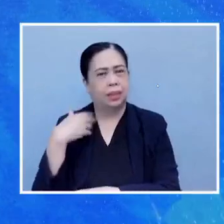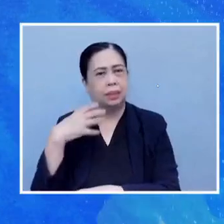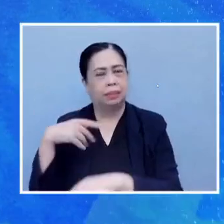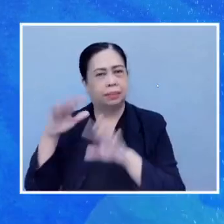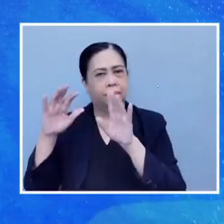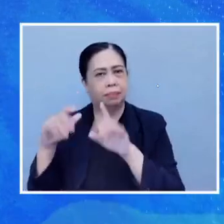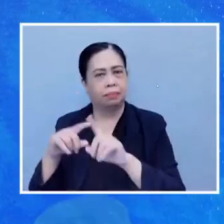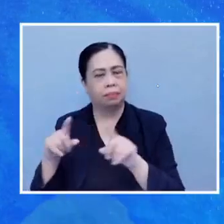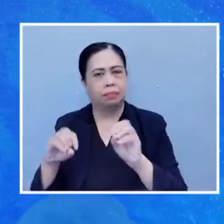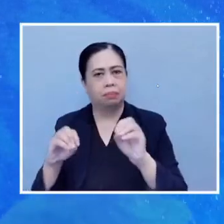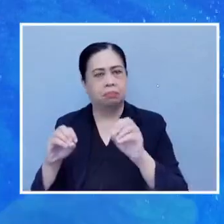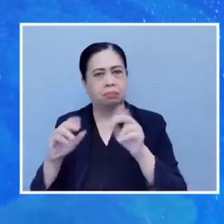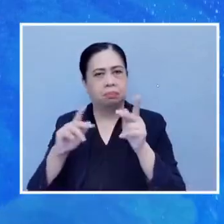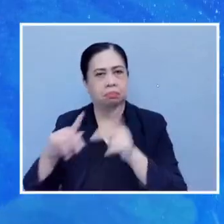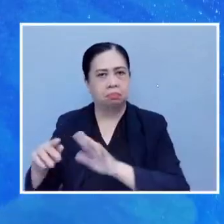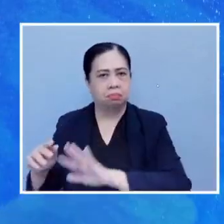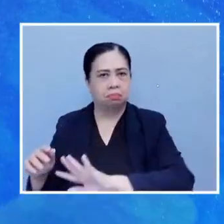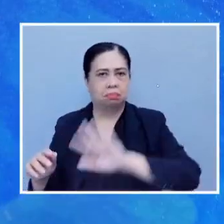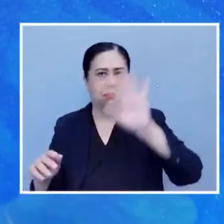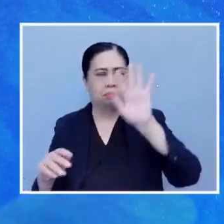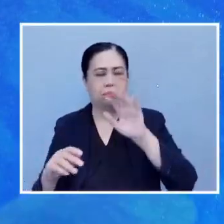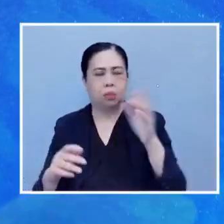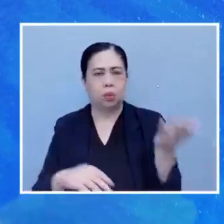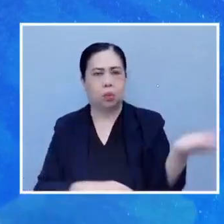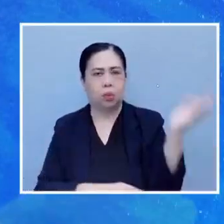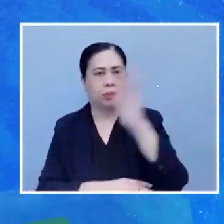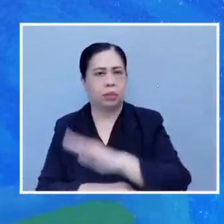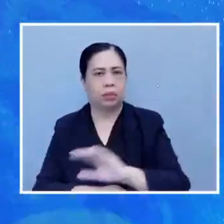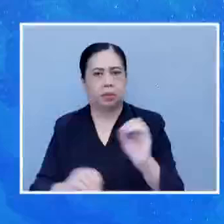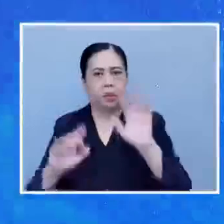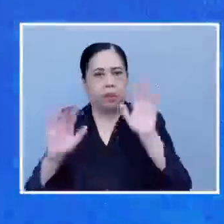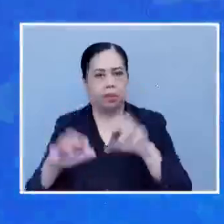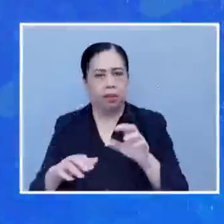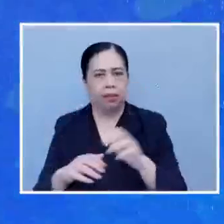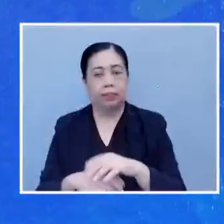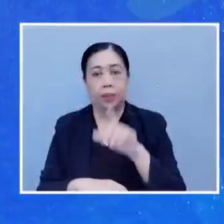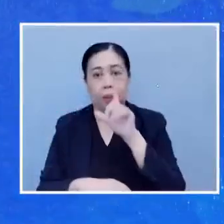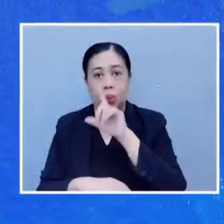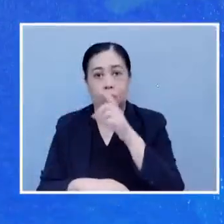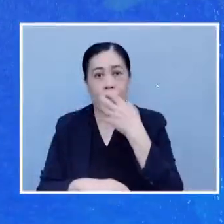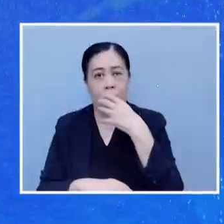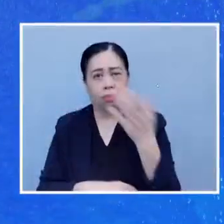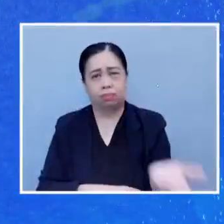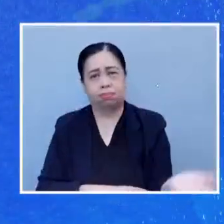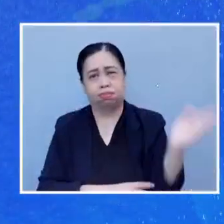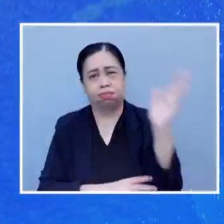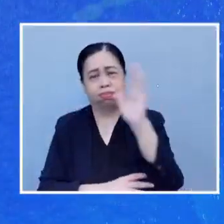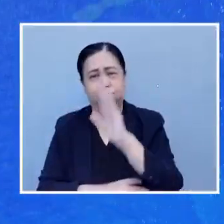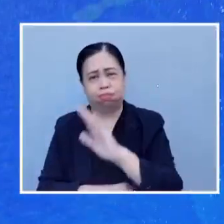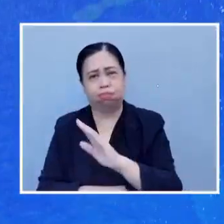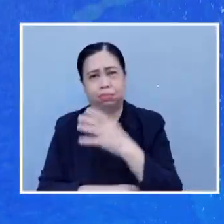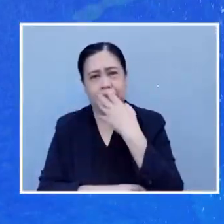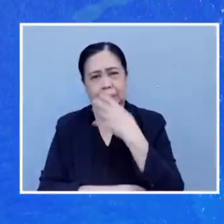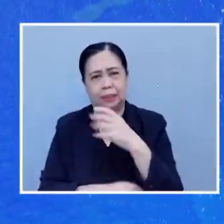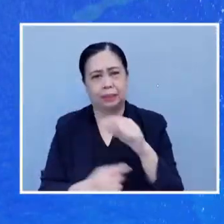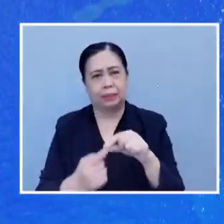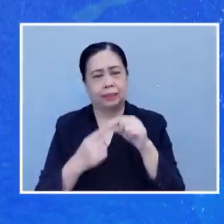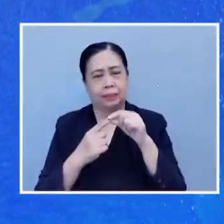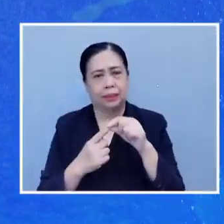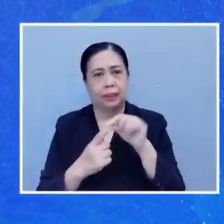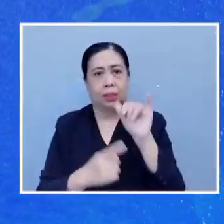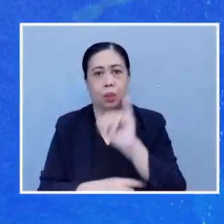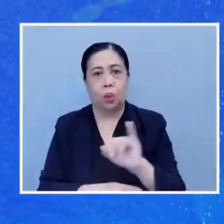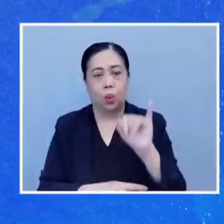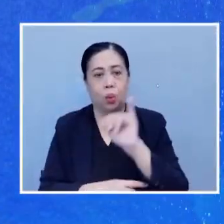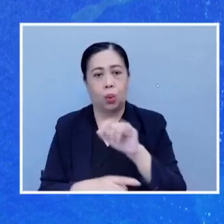ulan sa ibang parte ng probinsya buong araw. Sa Luzon, mainit maghapon sa malaking bahagi, lalo po dyan sa may Ilocos Region